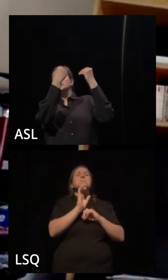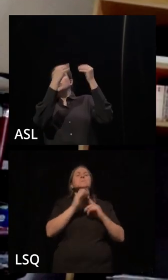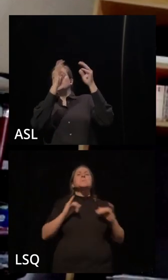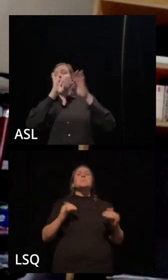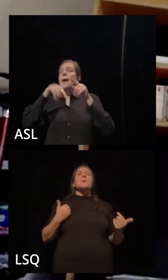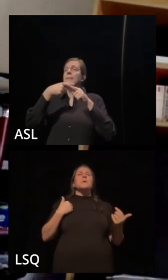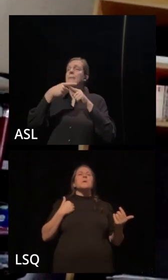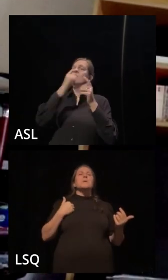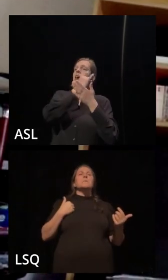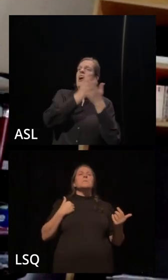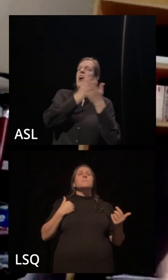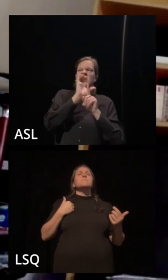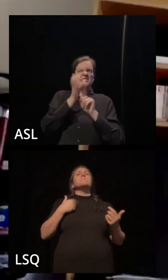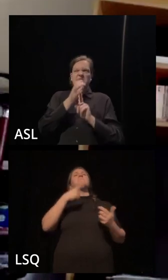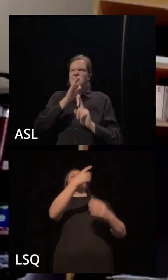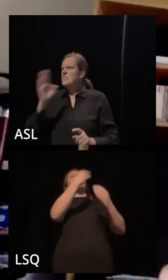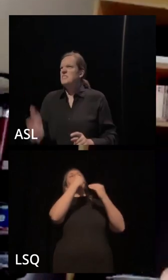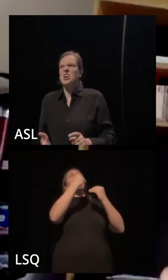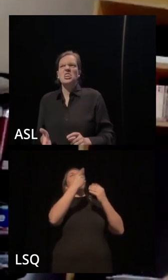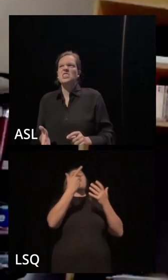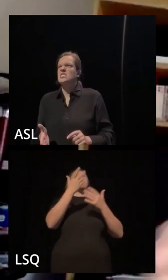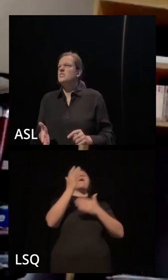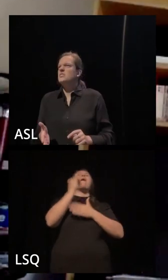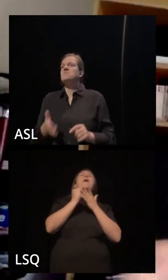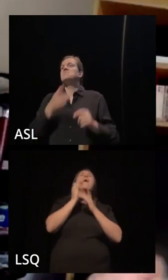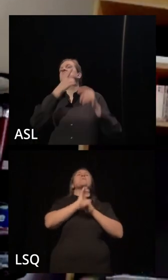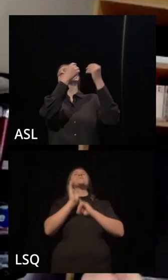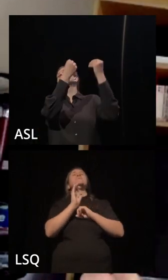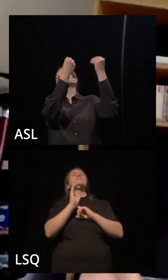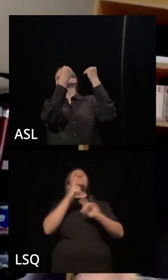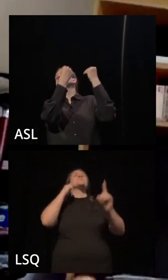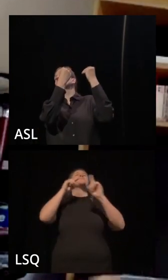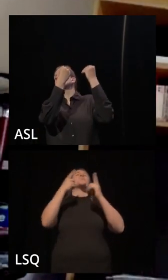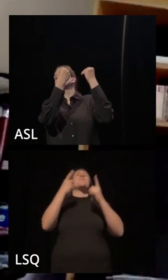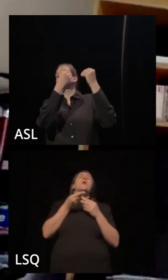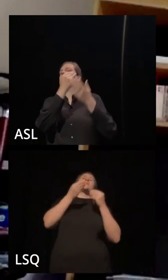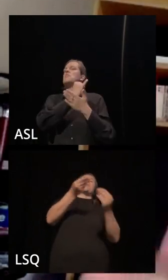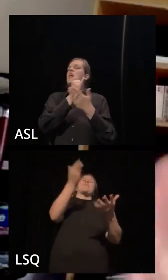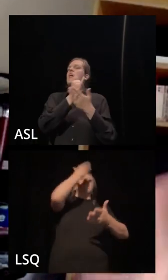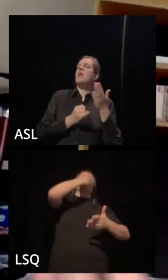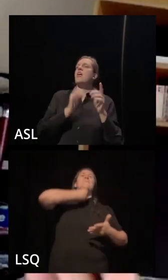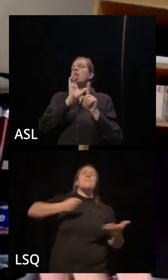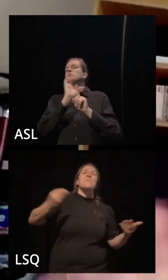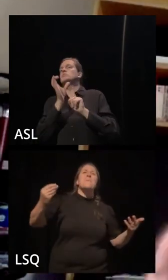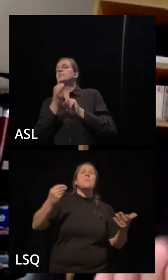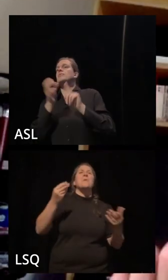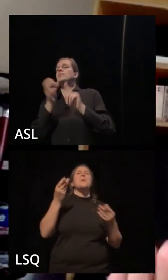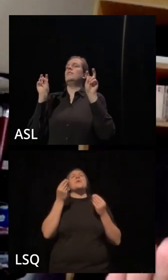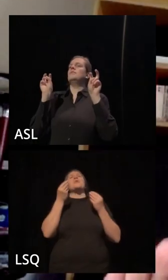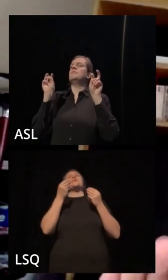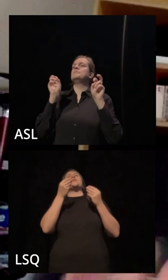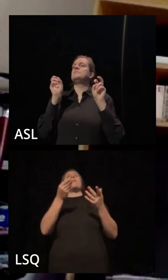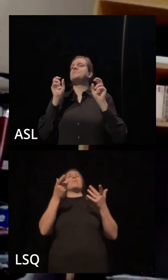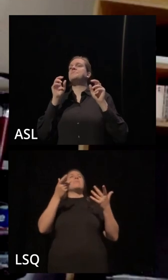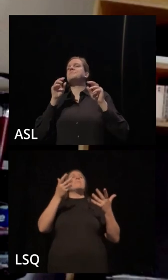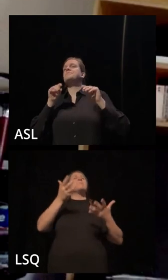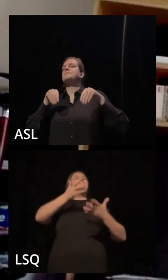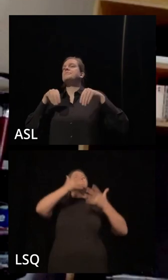étaient plutôt considérés comme des facteurs d'embellissement du territoire, voire d'animation du